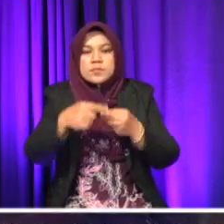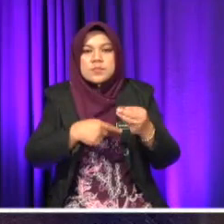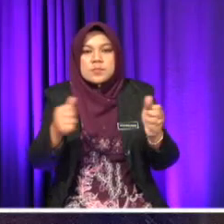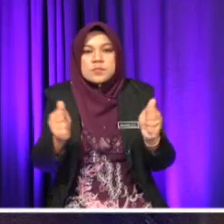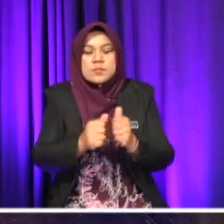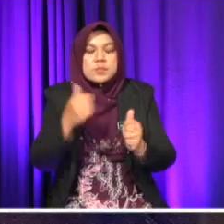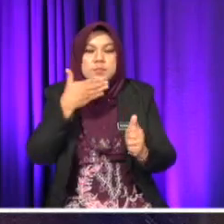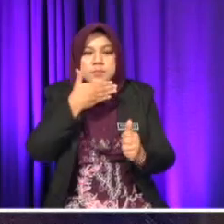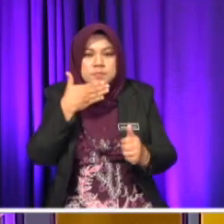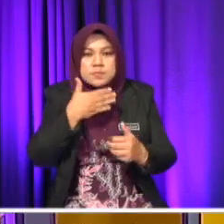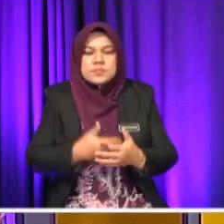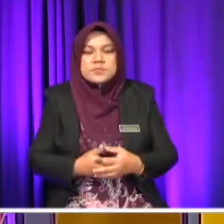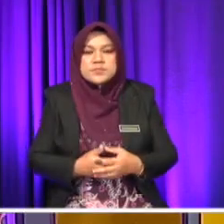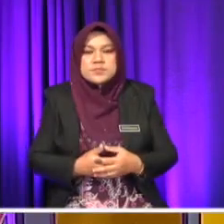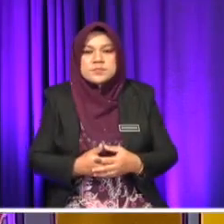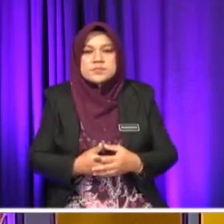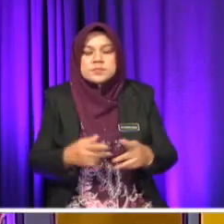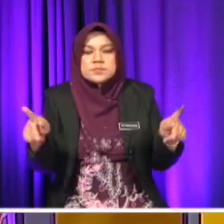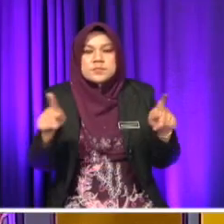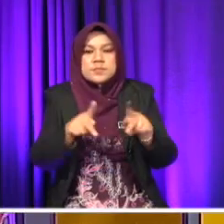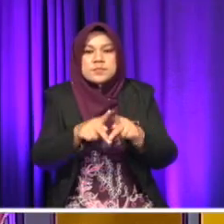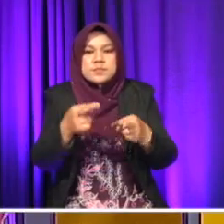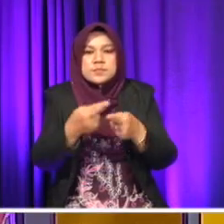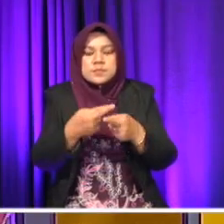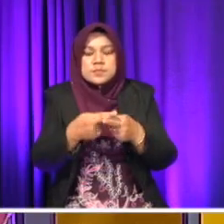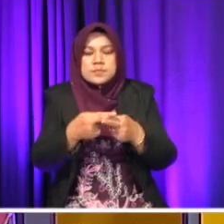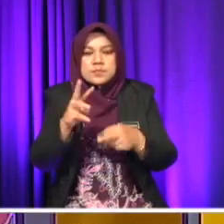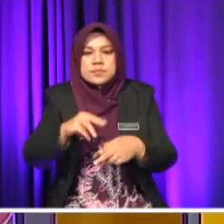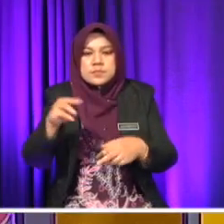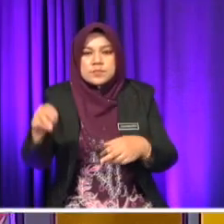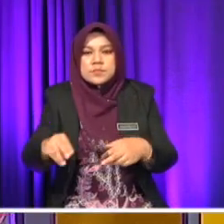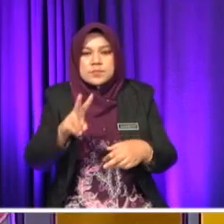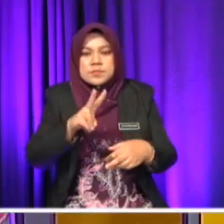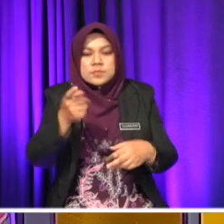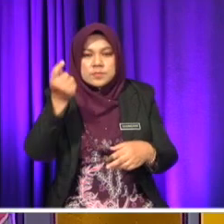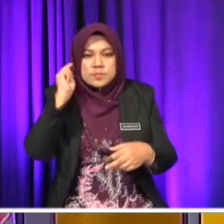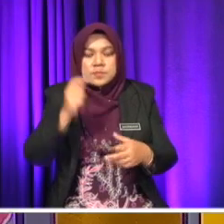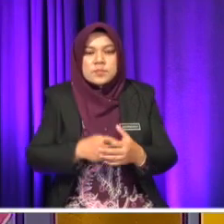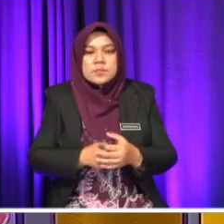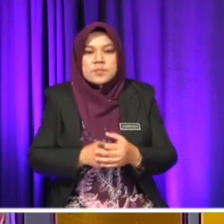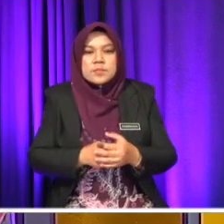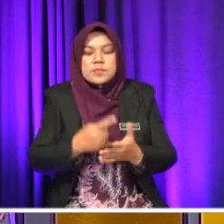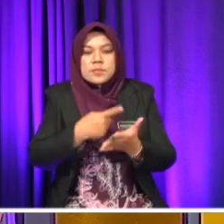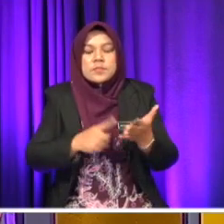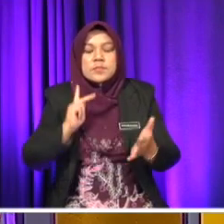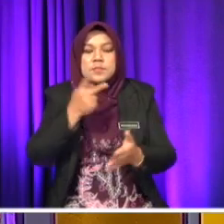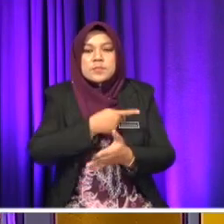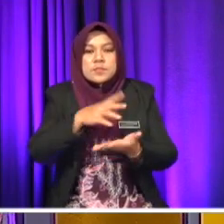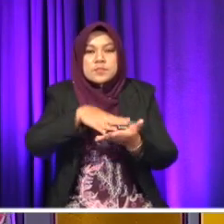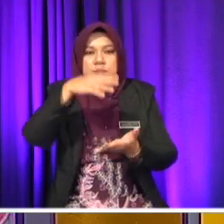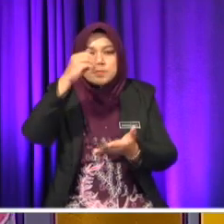Pada hari ini dan seperti yang telah dirumuskan oleh murid berjudul tadi Sebenarnya apa yang telah dipelajari hari ini